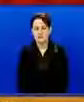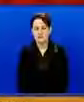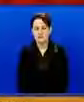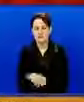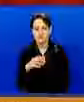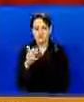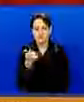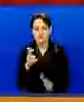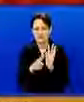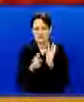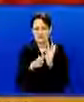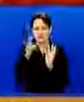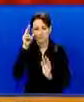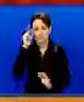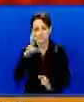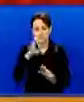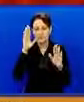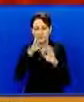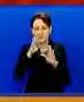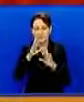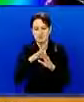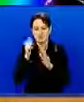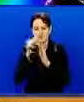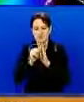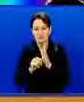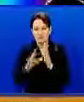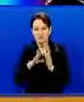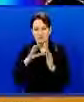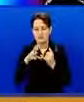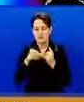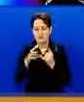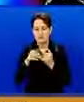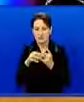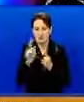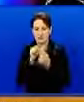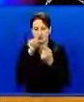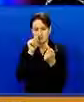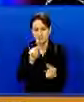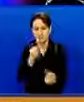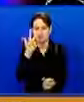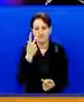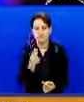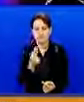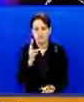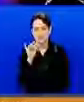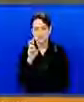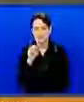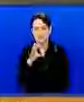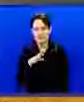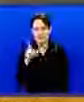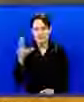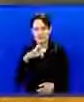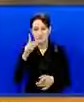Қыркүйектің 7-сінде күн планетасында алып жарылыстар болды. Ол жер шарына әсер етпей қоймады. Үш күннен кейінгі Кубадағы Ирма дауылы